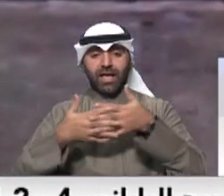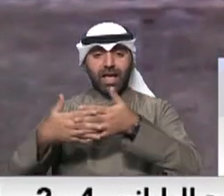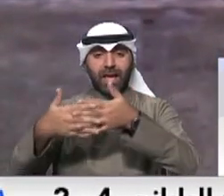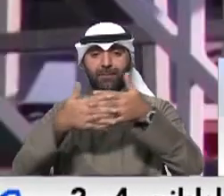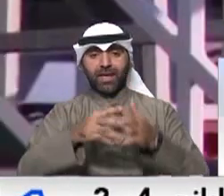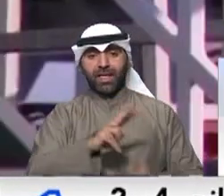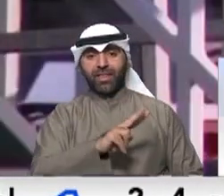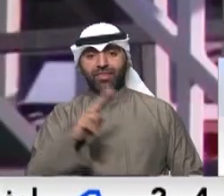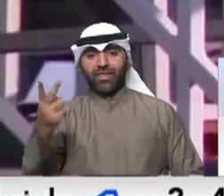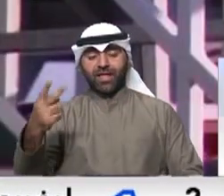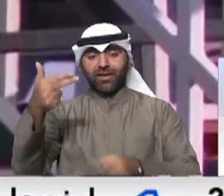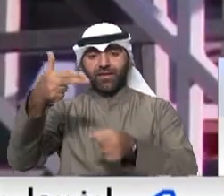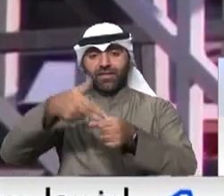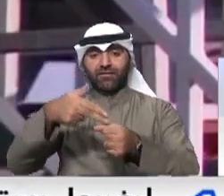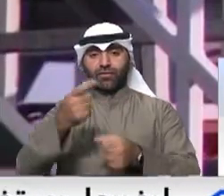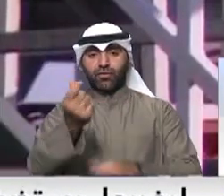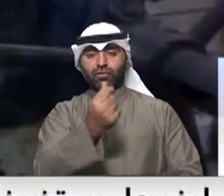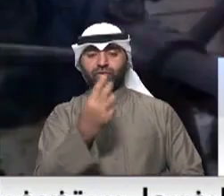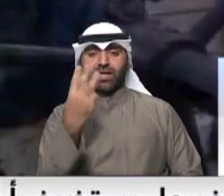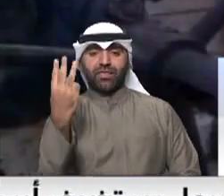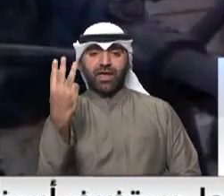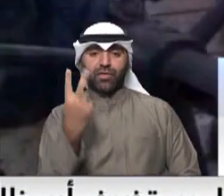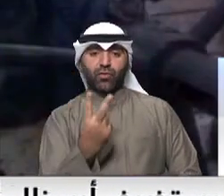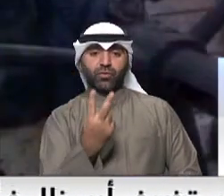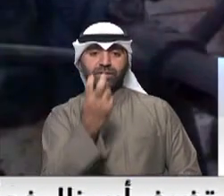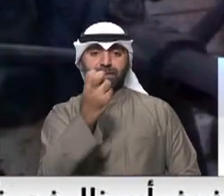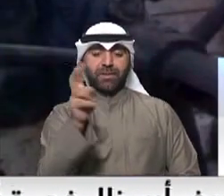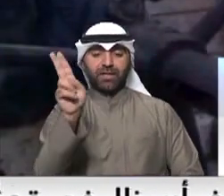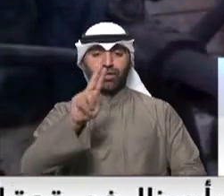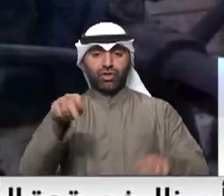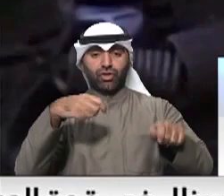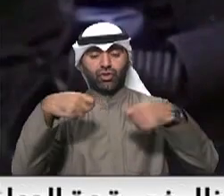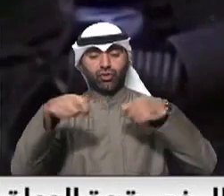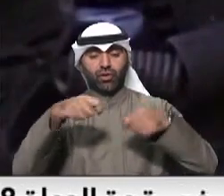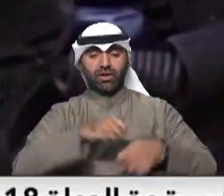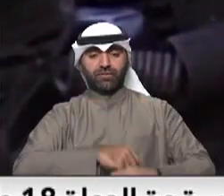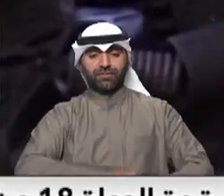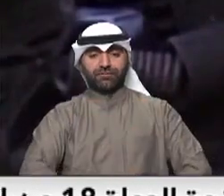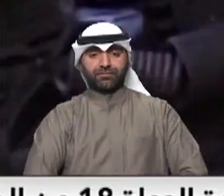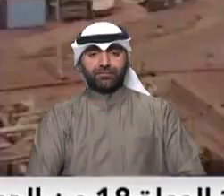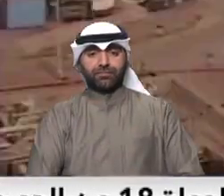الأمريكي إلى مستوى 73 دولارا و56 سنتا للبرميل.